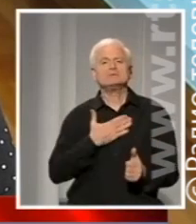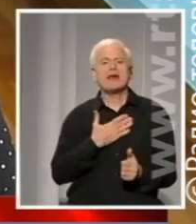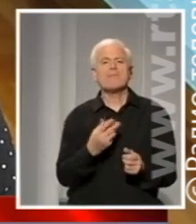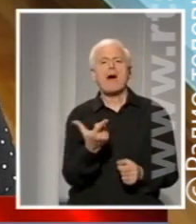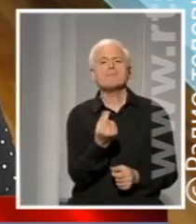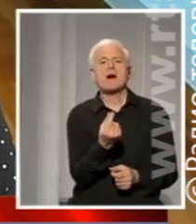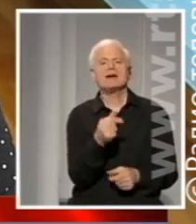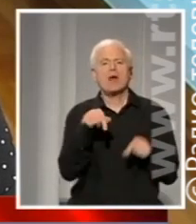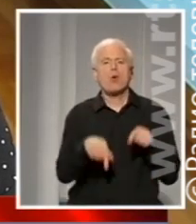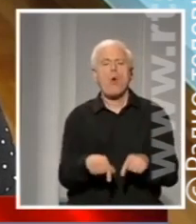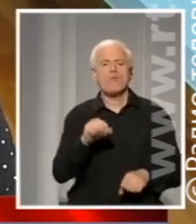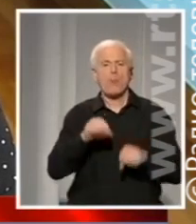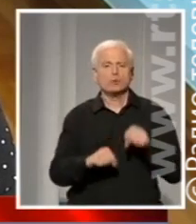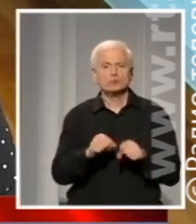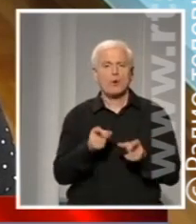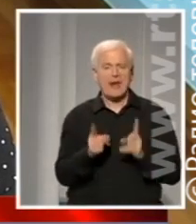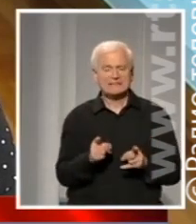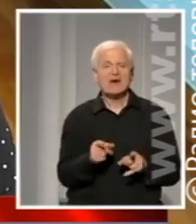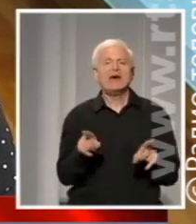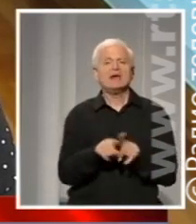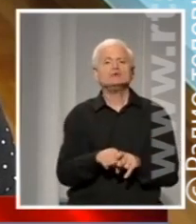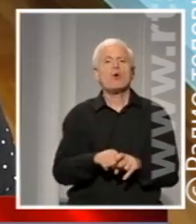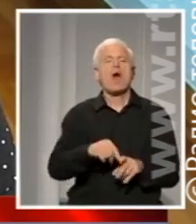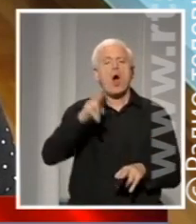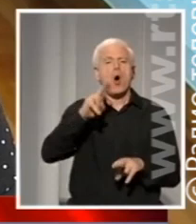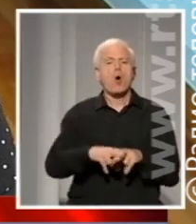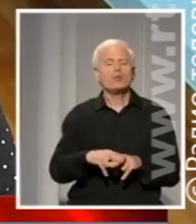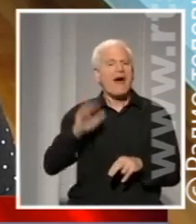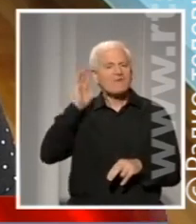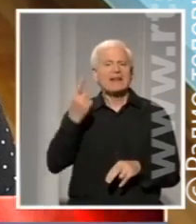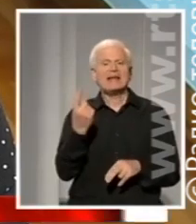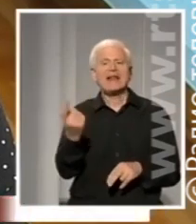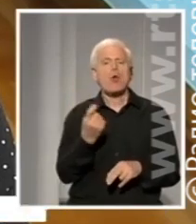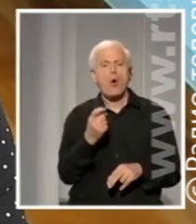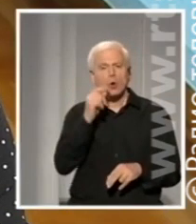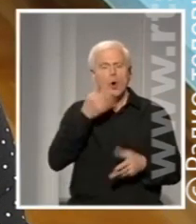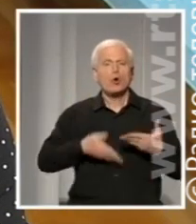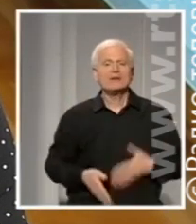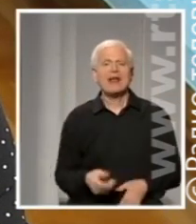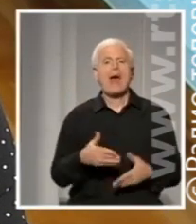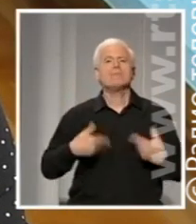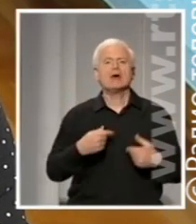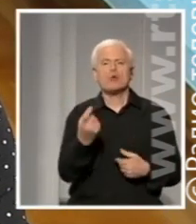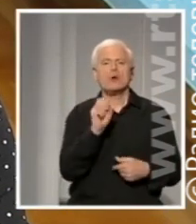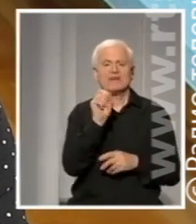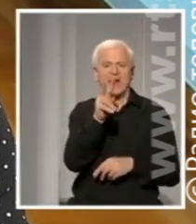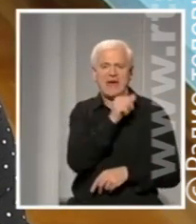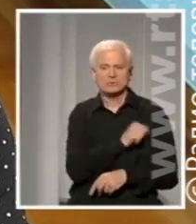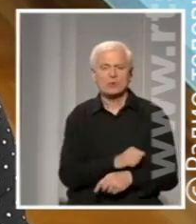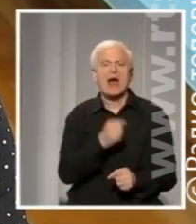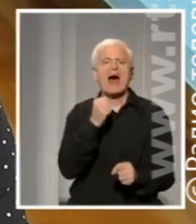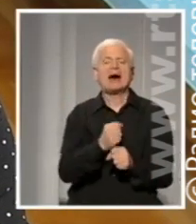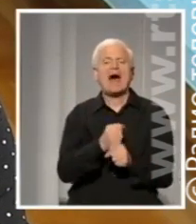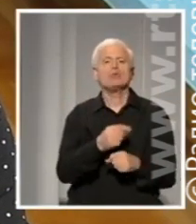procesa. A u prilog tome ide i odluka vlade da jedan od roditelja koji ima decu mlađu od 12 godina radnu